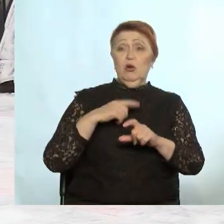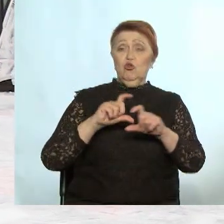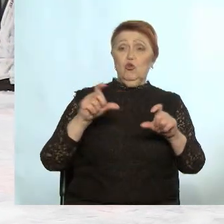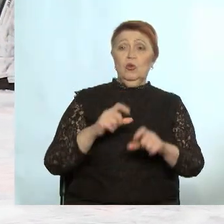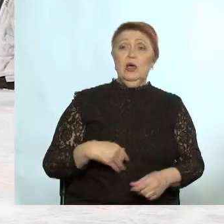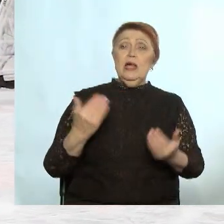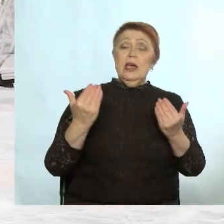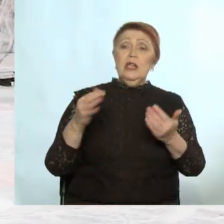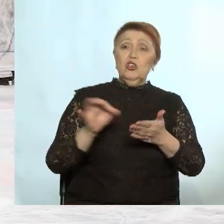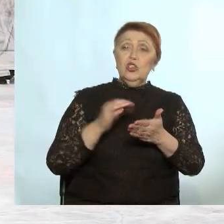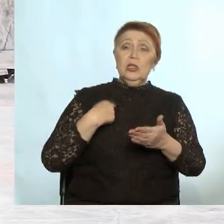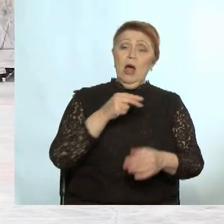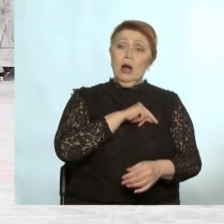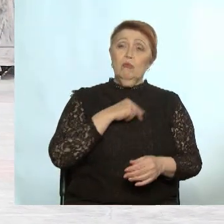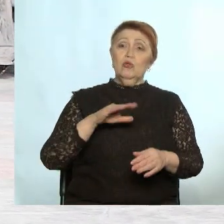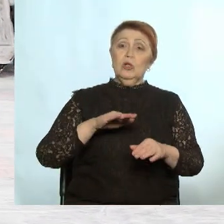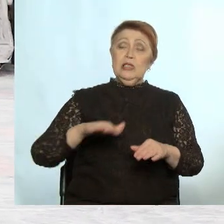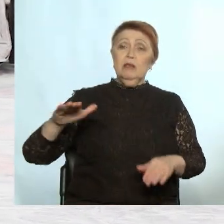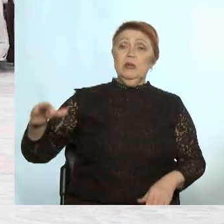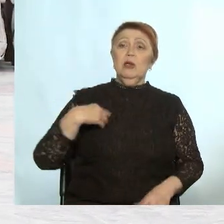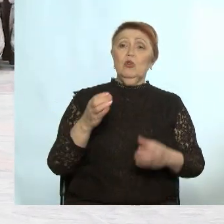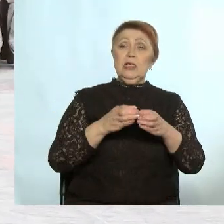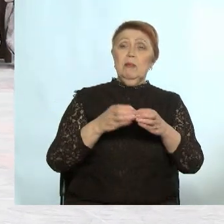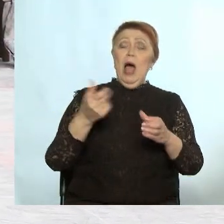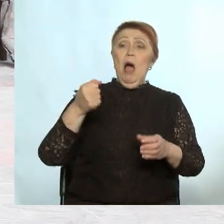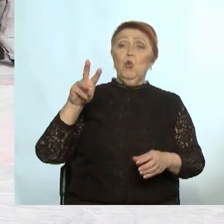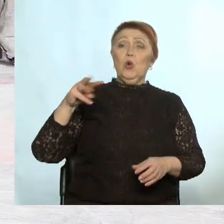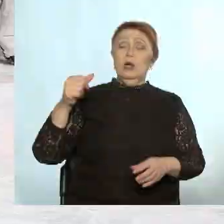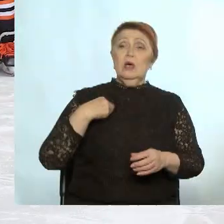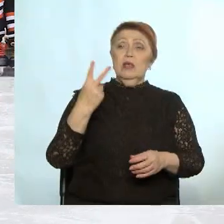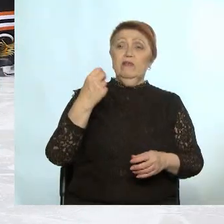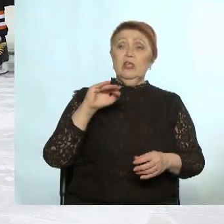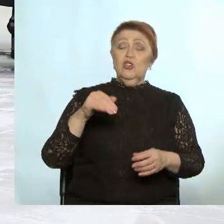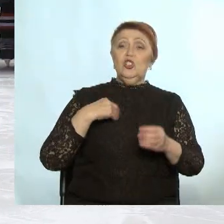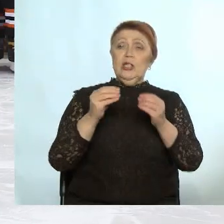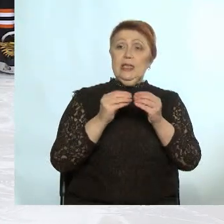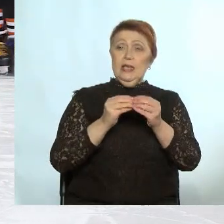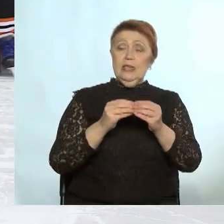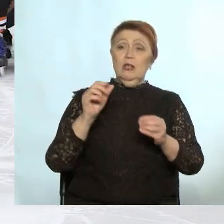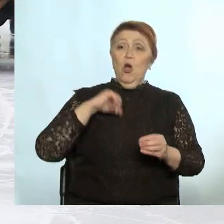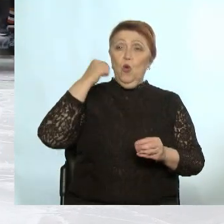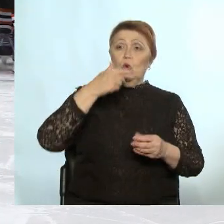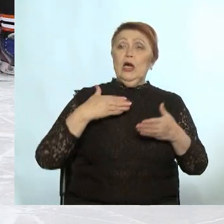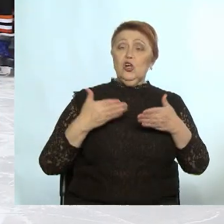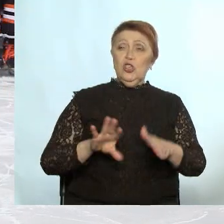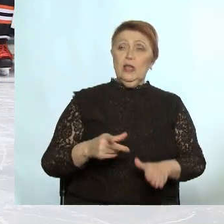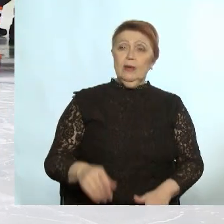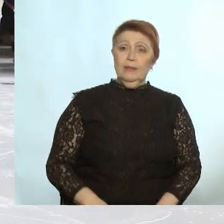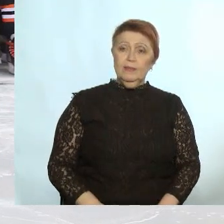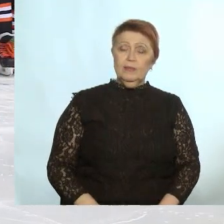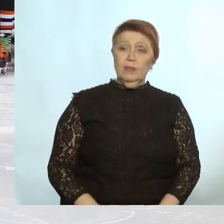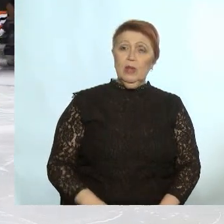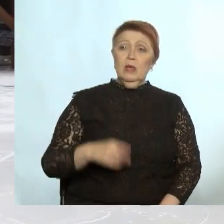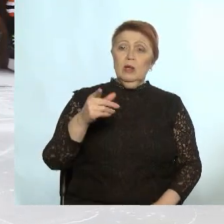Сейчас работаю с мальчишками команды «Амур-2010». Дети, то есть 2010 года рождения. Значит, с